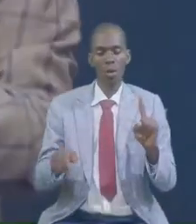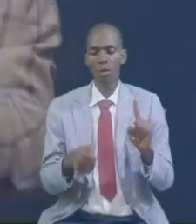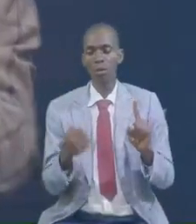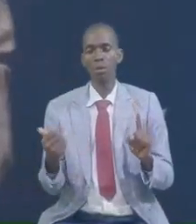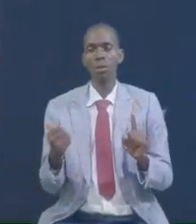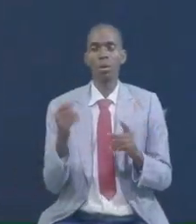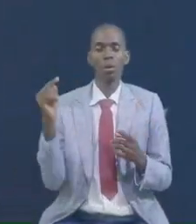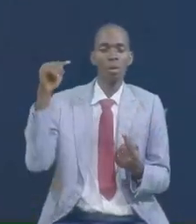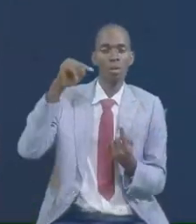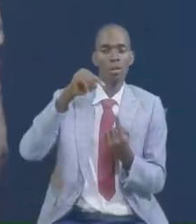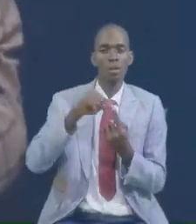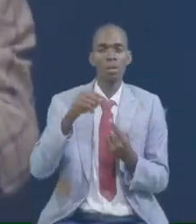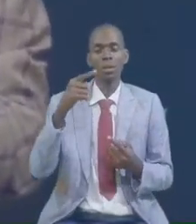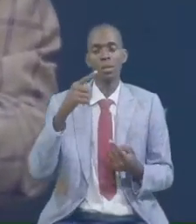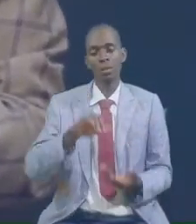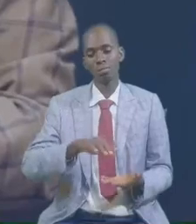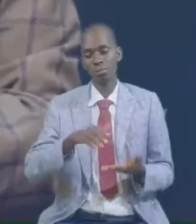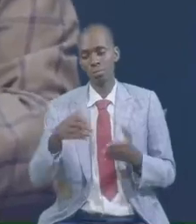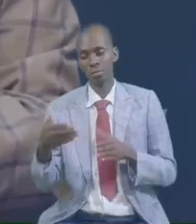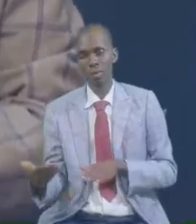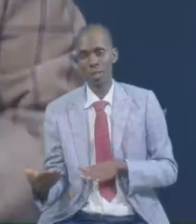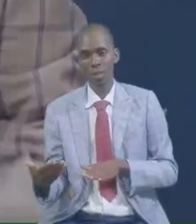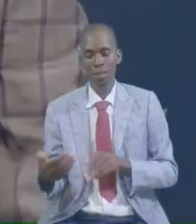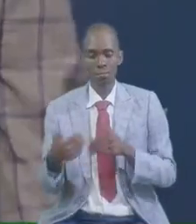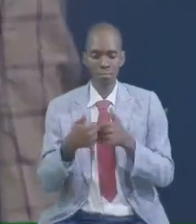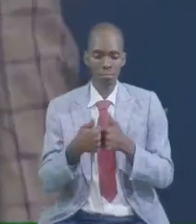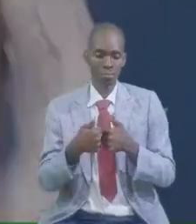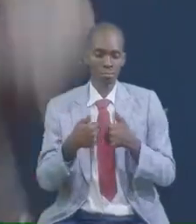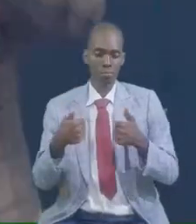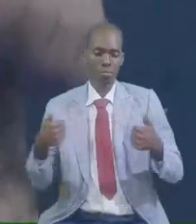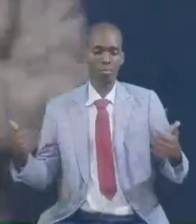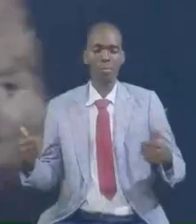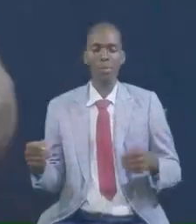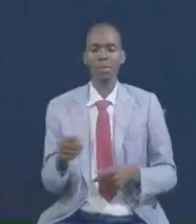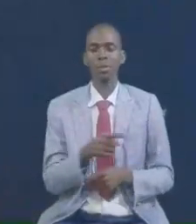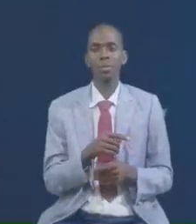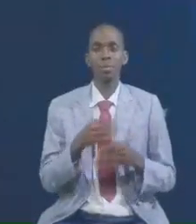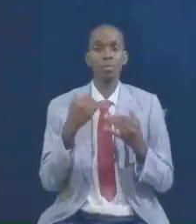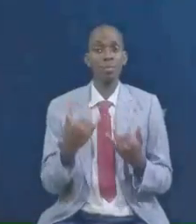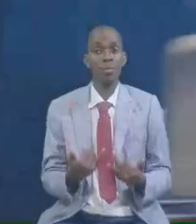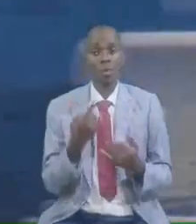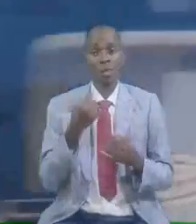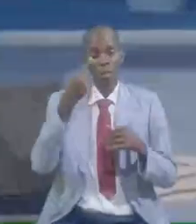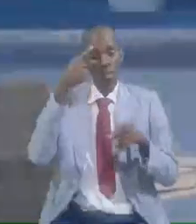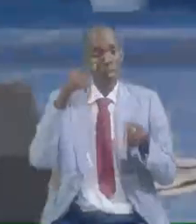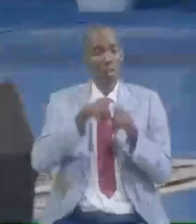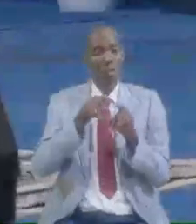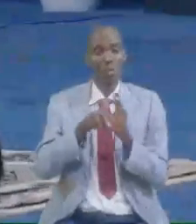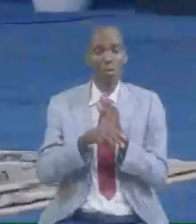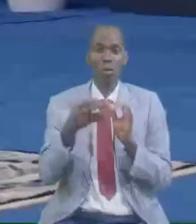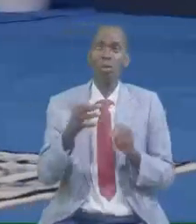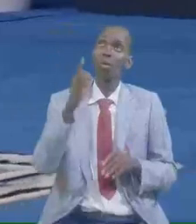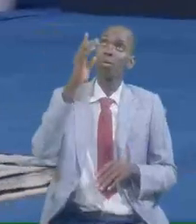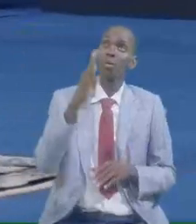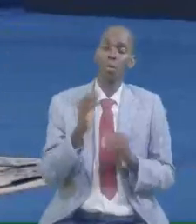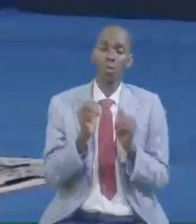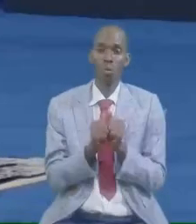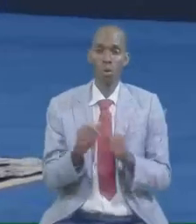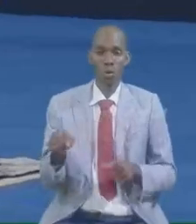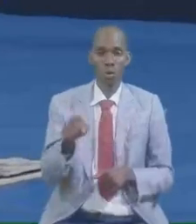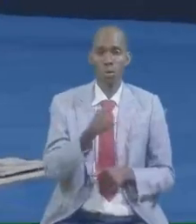avec l'autre. Jusqu'à ce que la mort les sépare. Toute l'alliance de Dieu avec